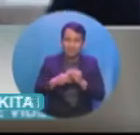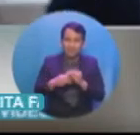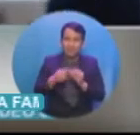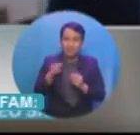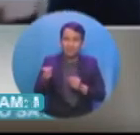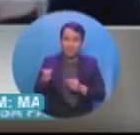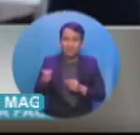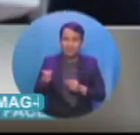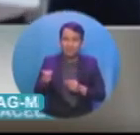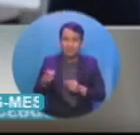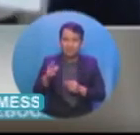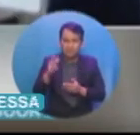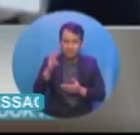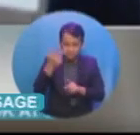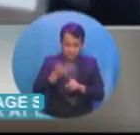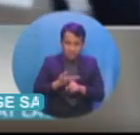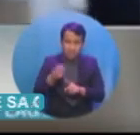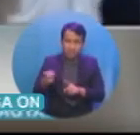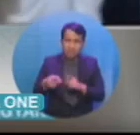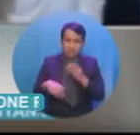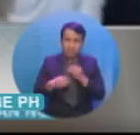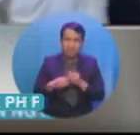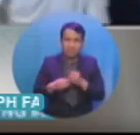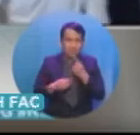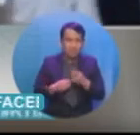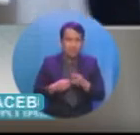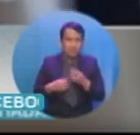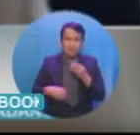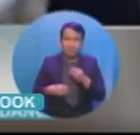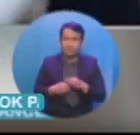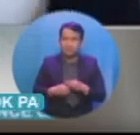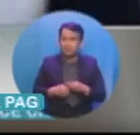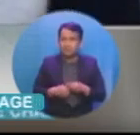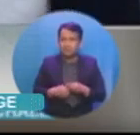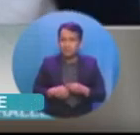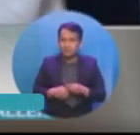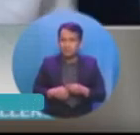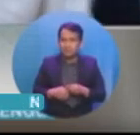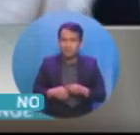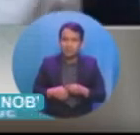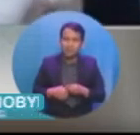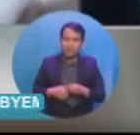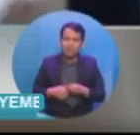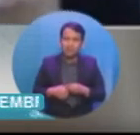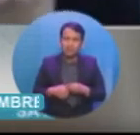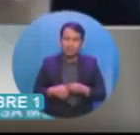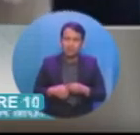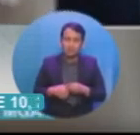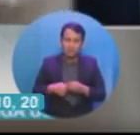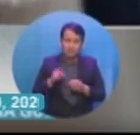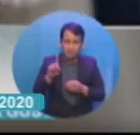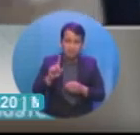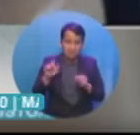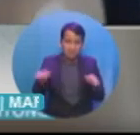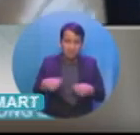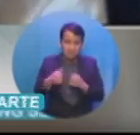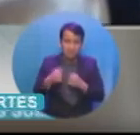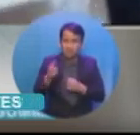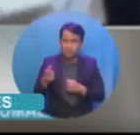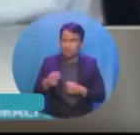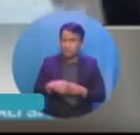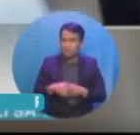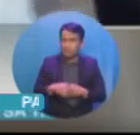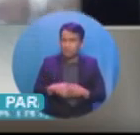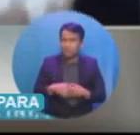plus 3 months free subscription. Okay, ma'am? Ma'am, meron pa akong challenge sa inyo. Marun ba